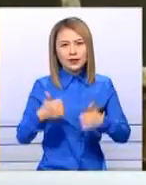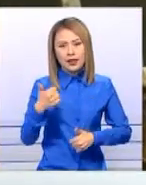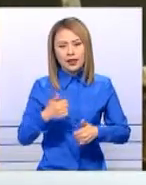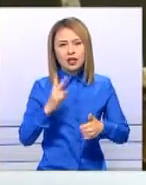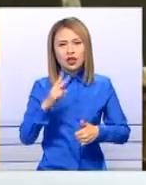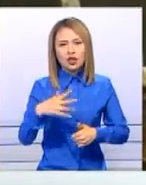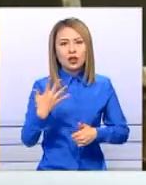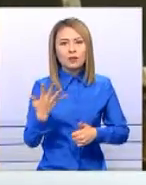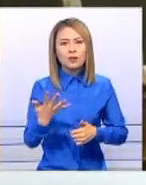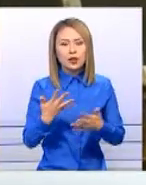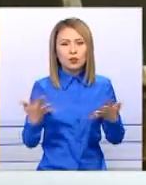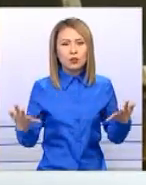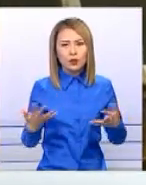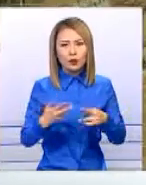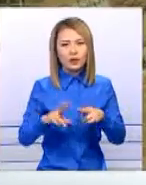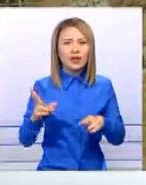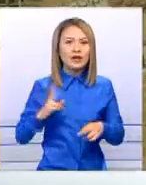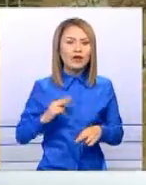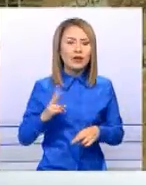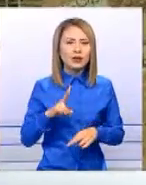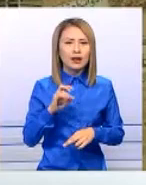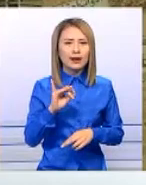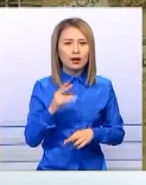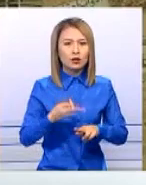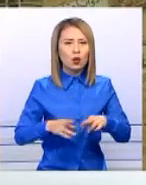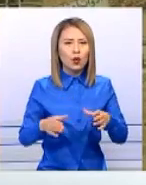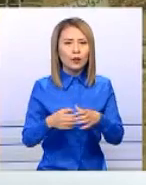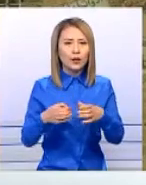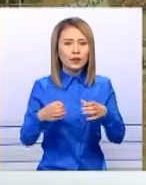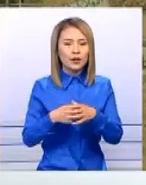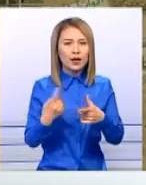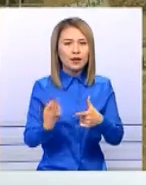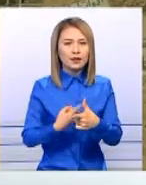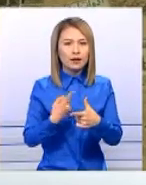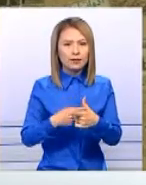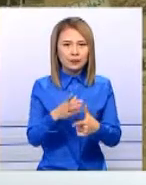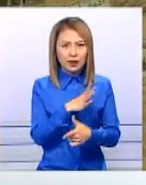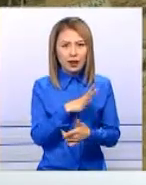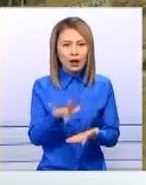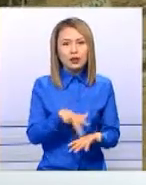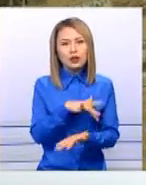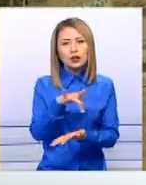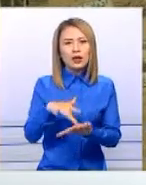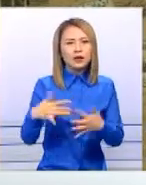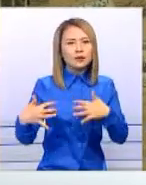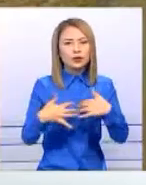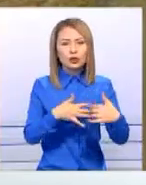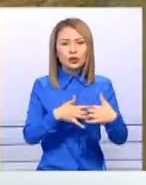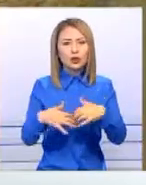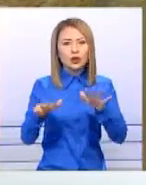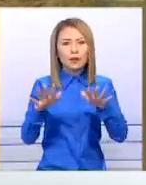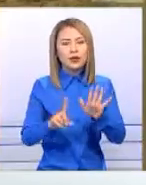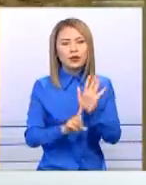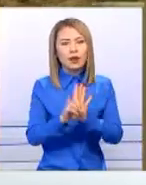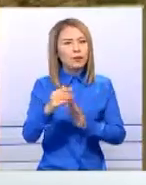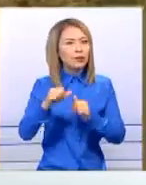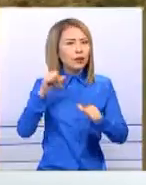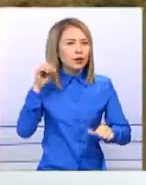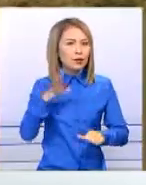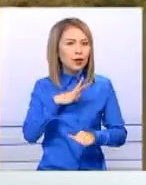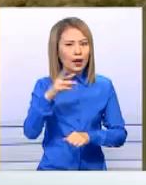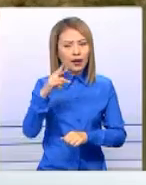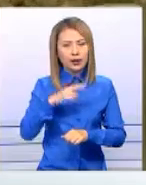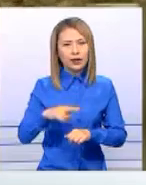көп. Айта кеткен жөн, Мосул Ирак пен Левант лаңкестік тобының бейресми астанасы саналады. Қала үшін шайқас былтыр күзде басталды.